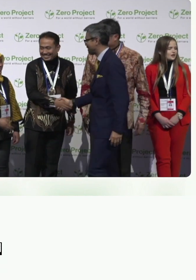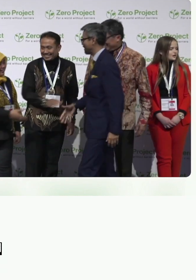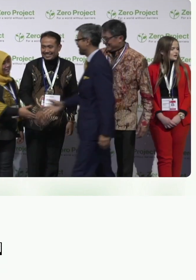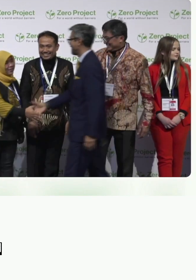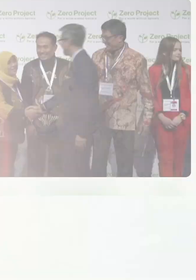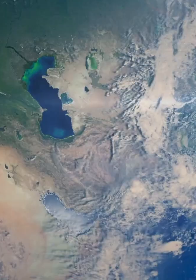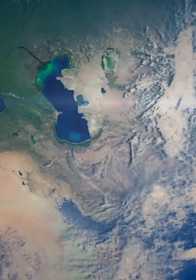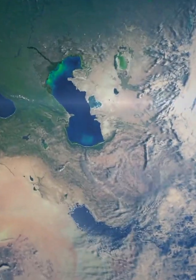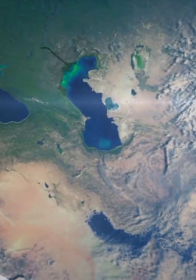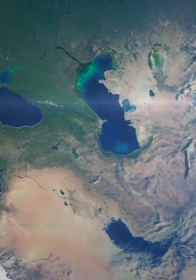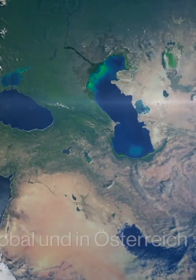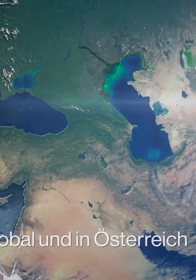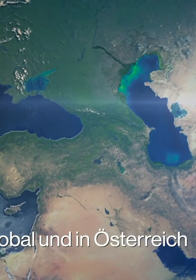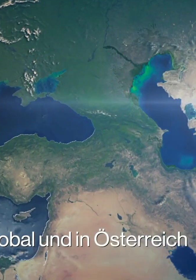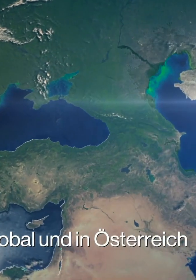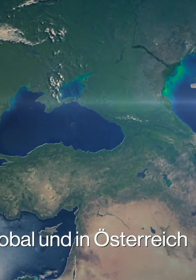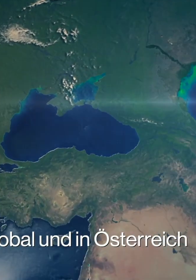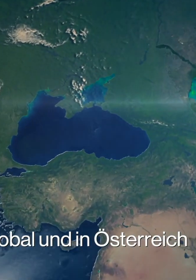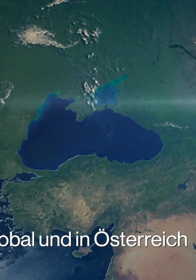on the globe.